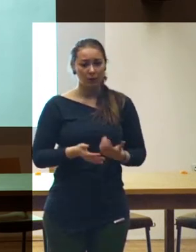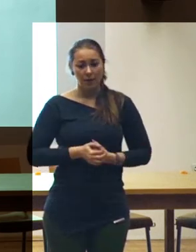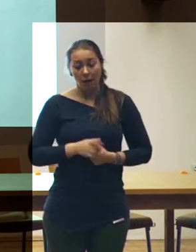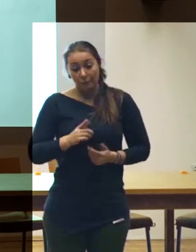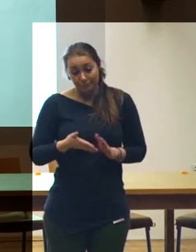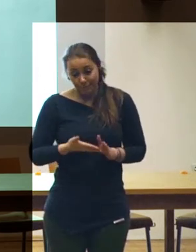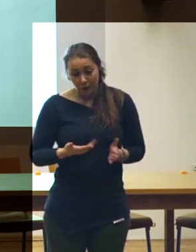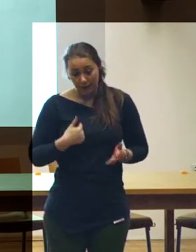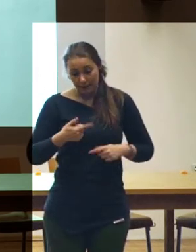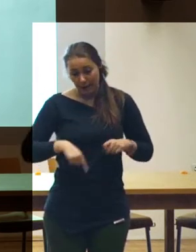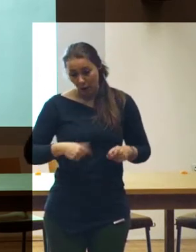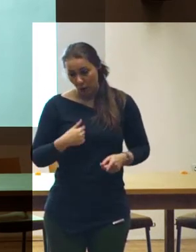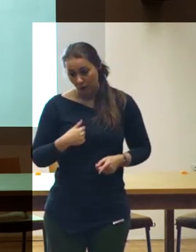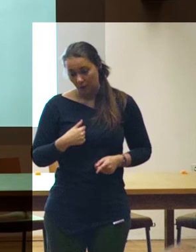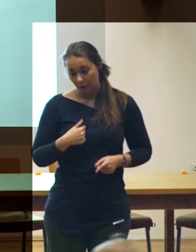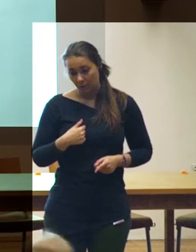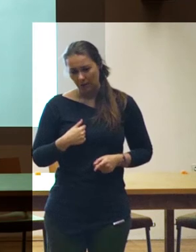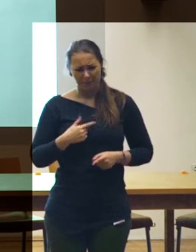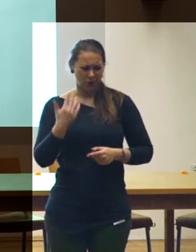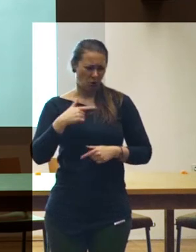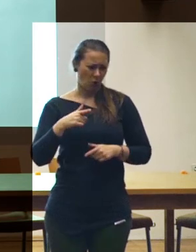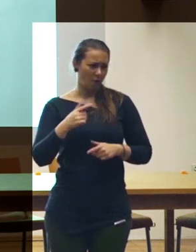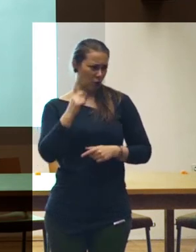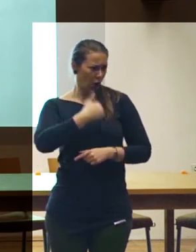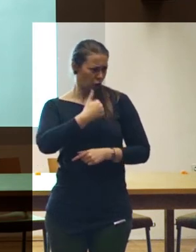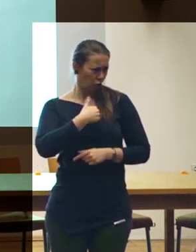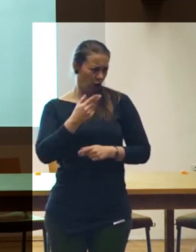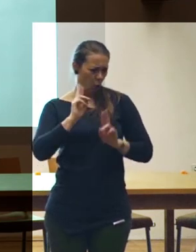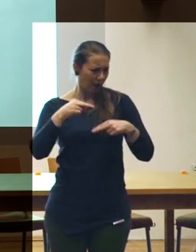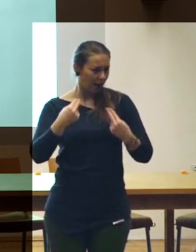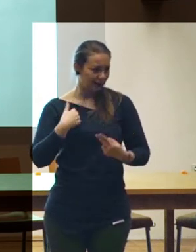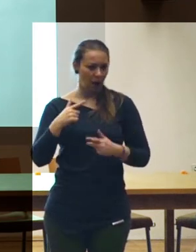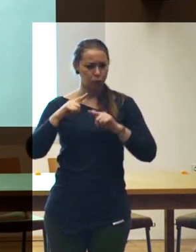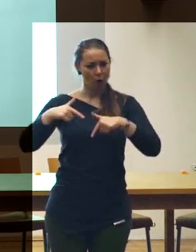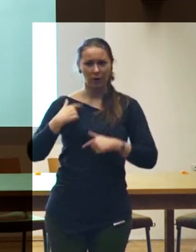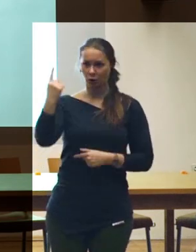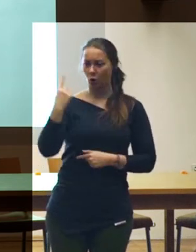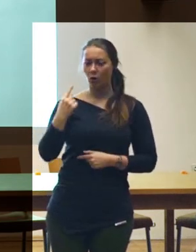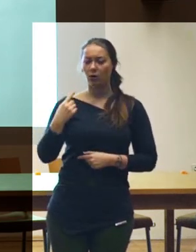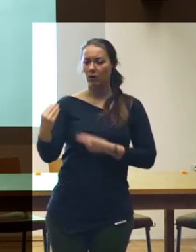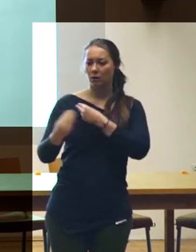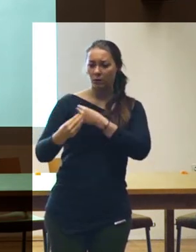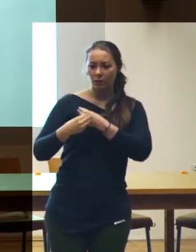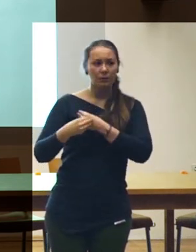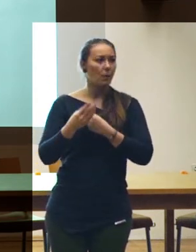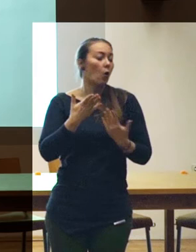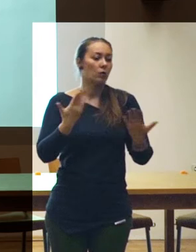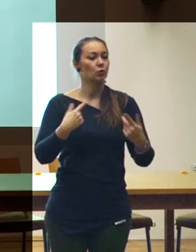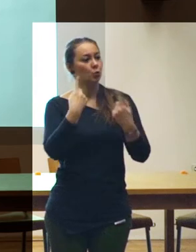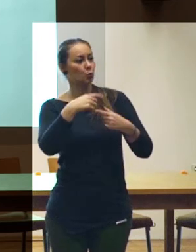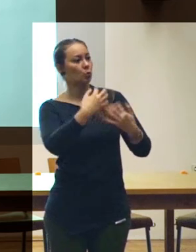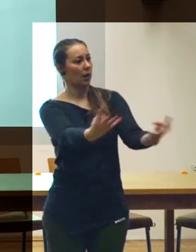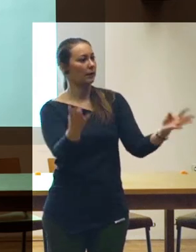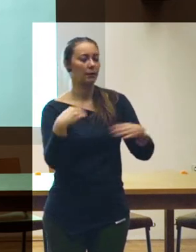když třeba když profesor na vysoké umělecké škole řekne svým studentům, tady